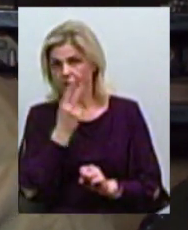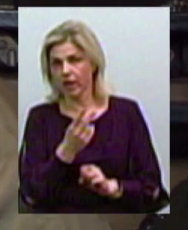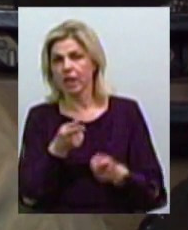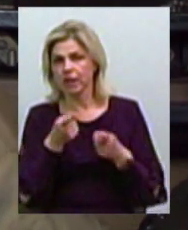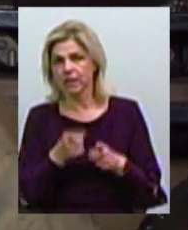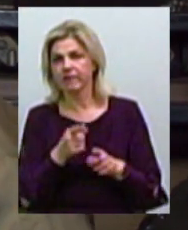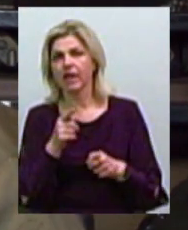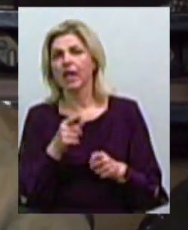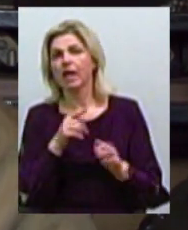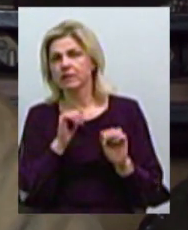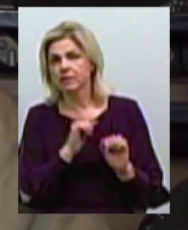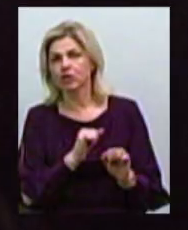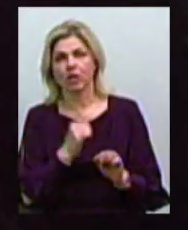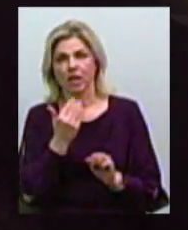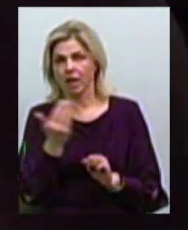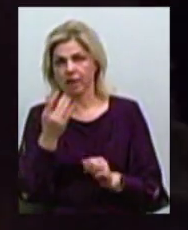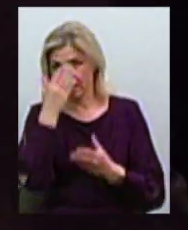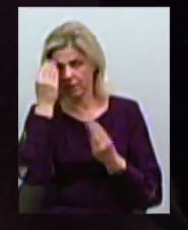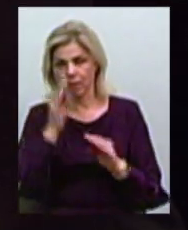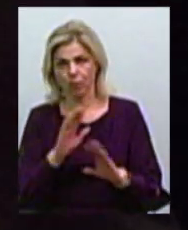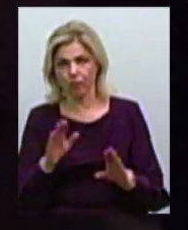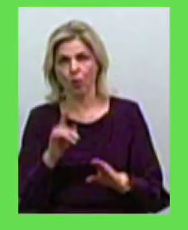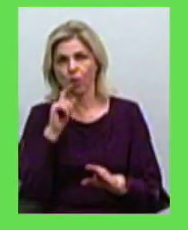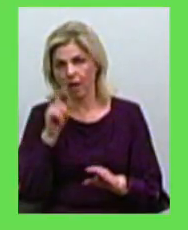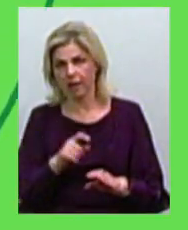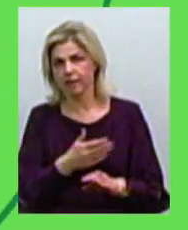не забув, Україна їх пам'ятає.